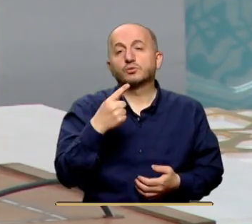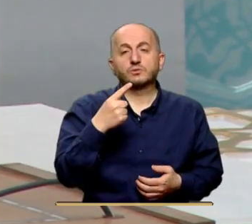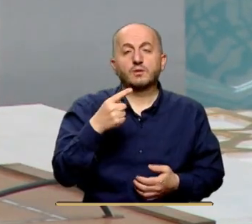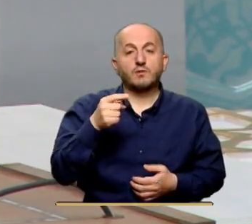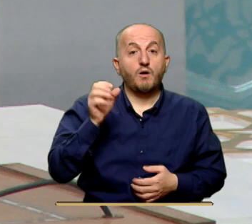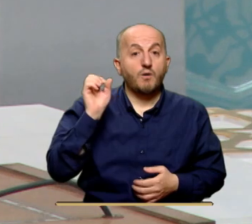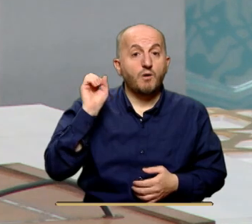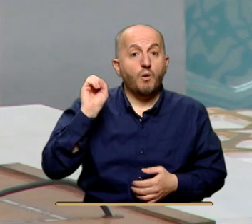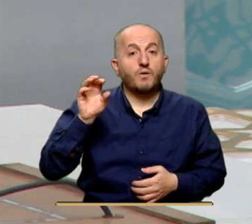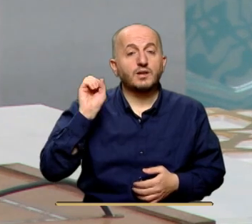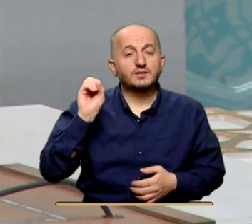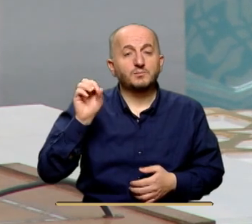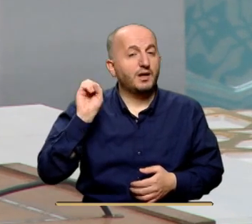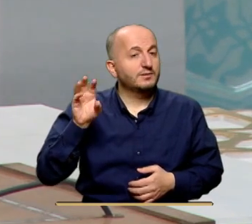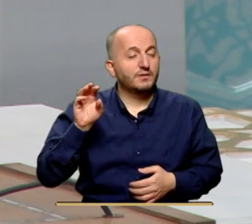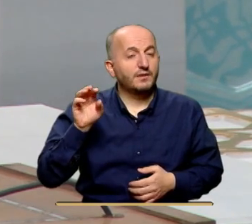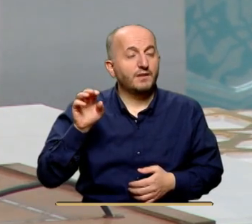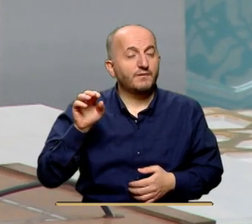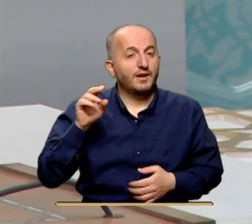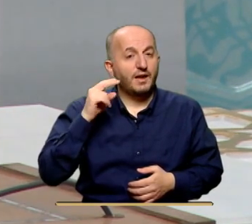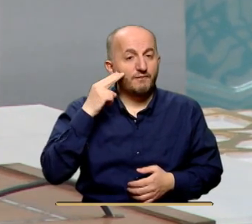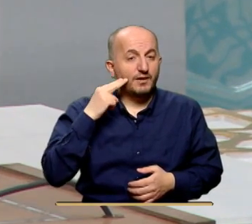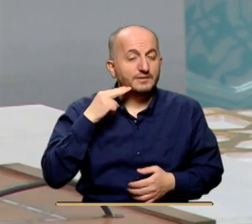muallim efendi, muallim efendi,